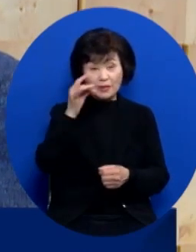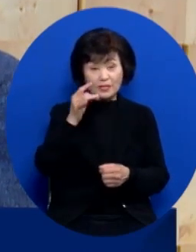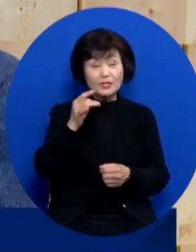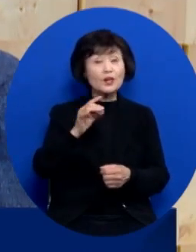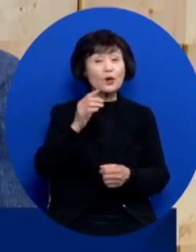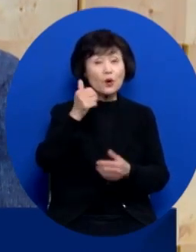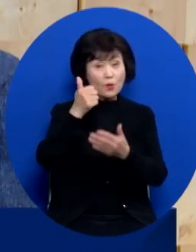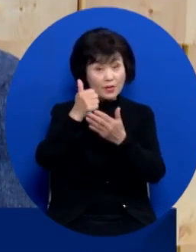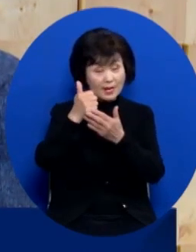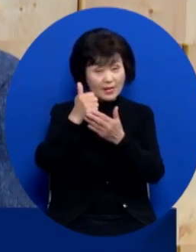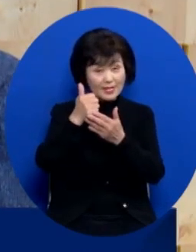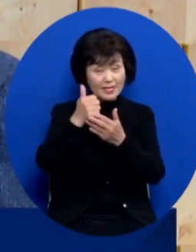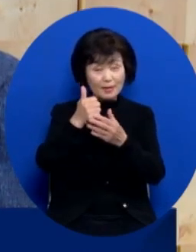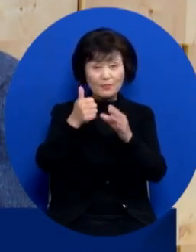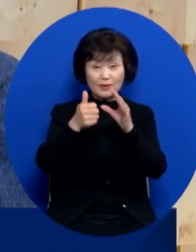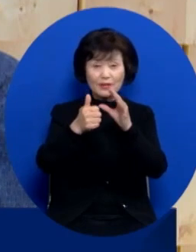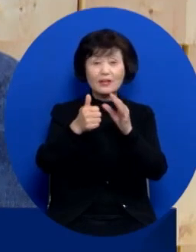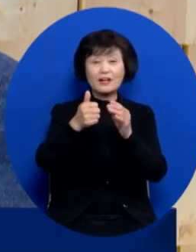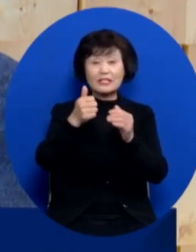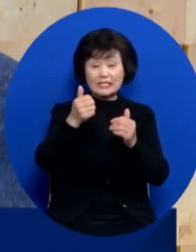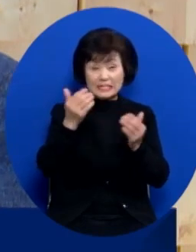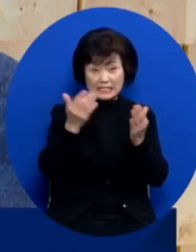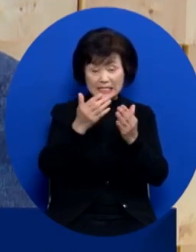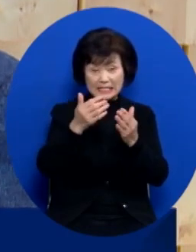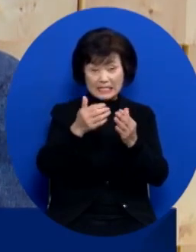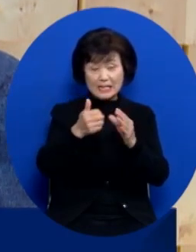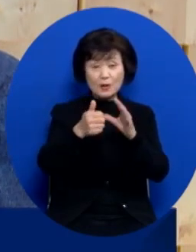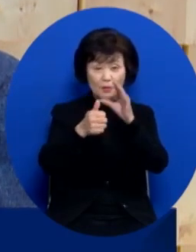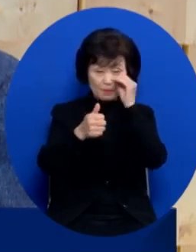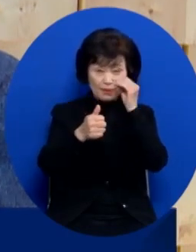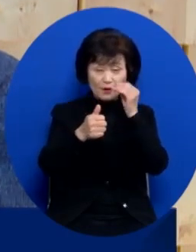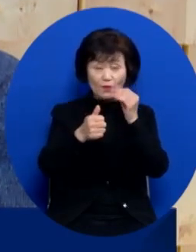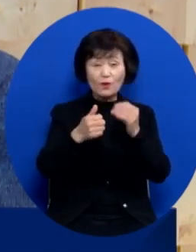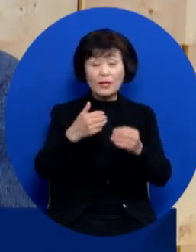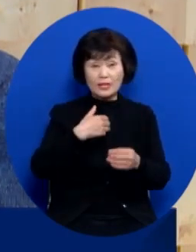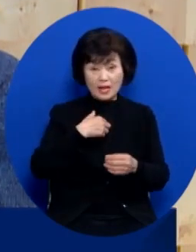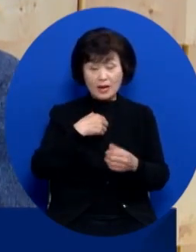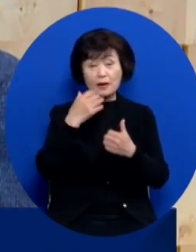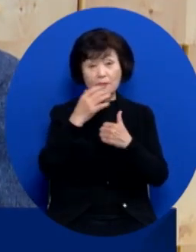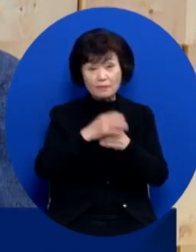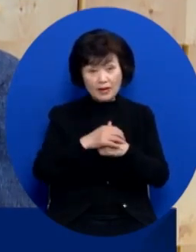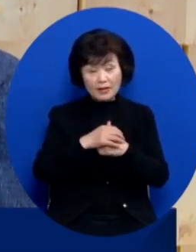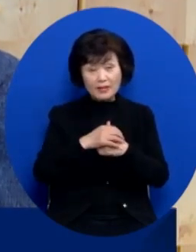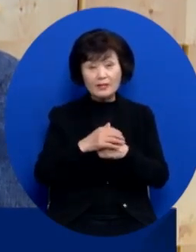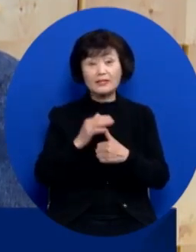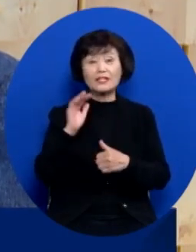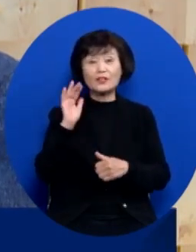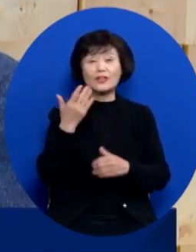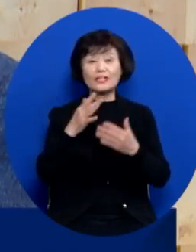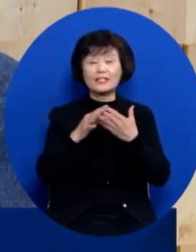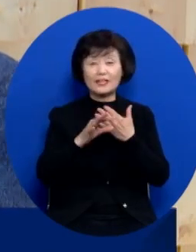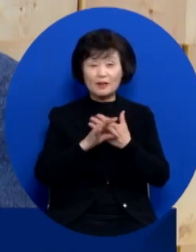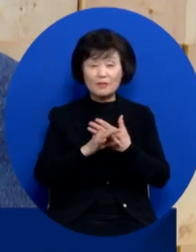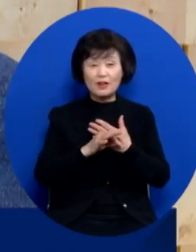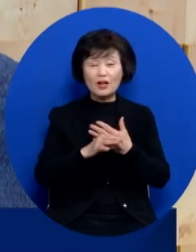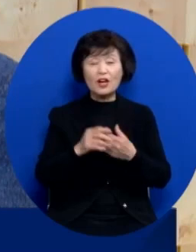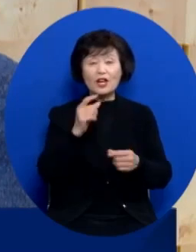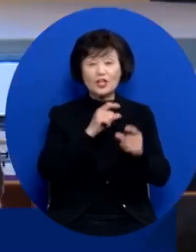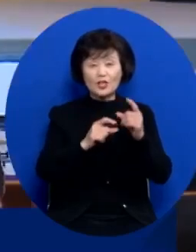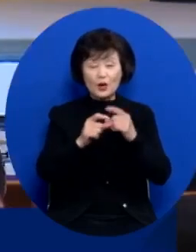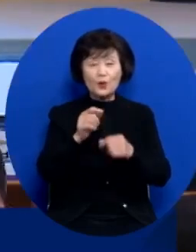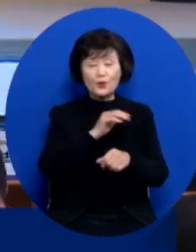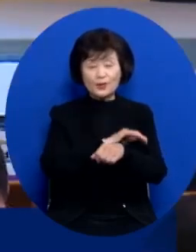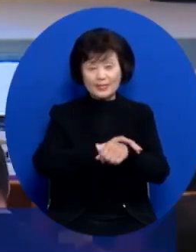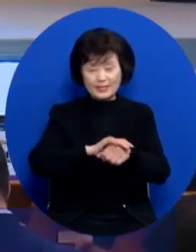따라 저에게 임기가 주어지면은 바르고 또 좋은 품격 있는 그런 총회를 세워갈 수